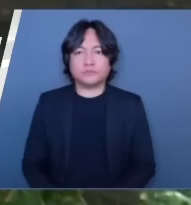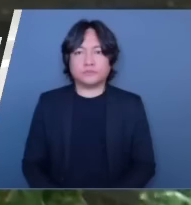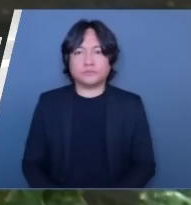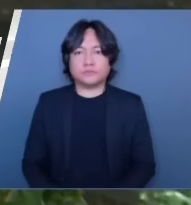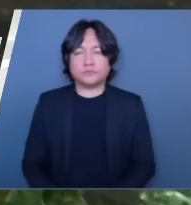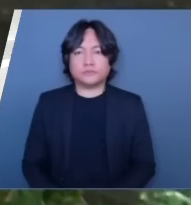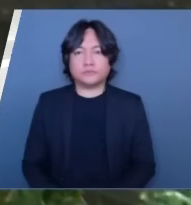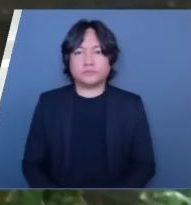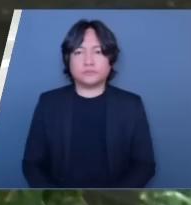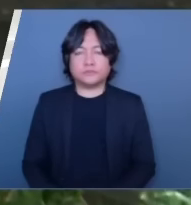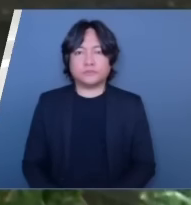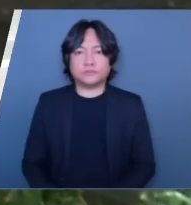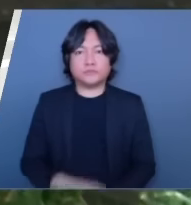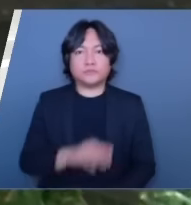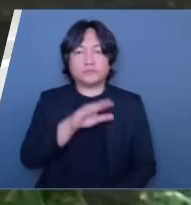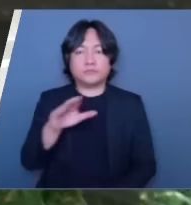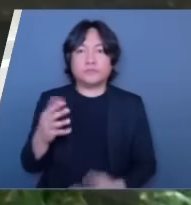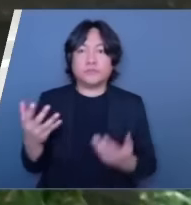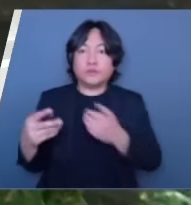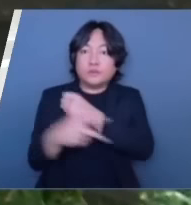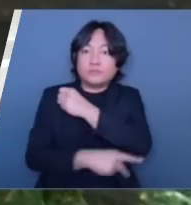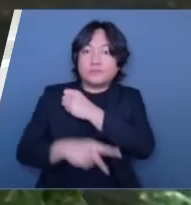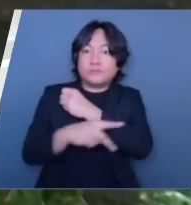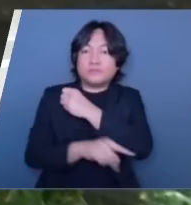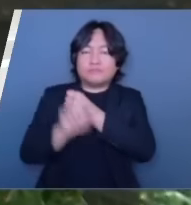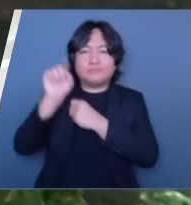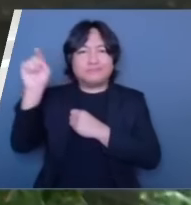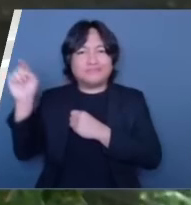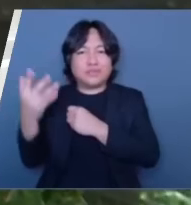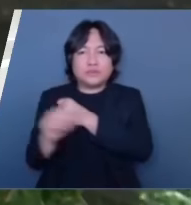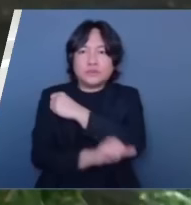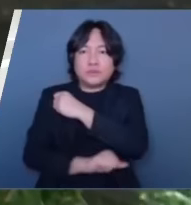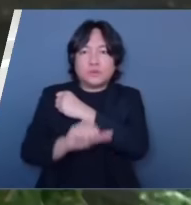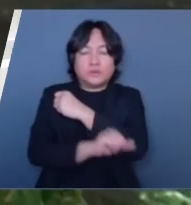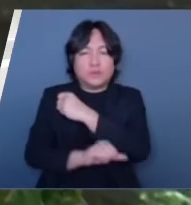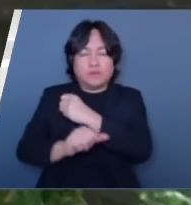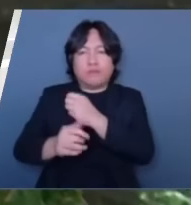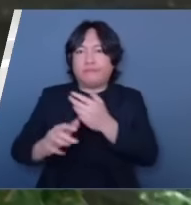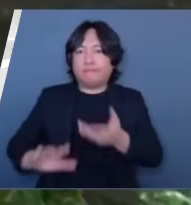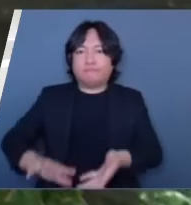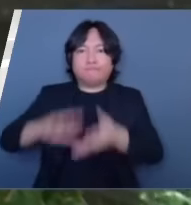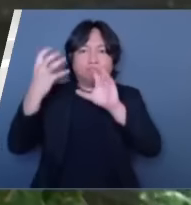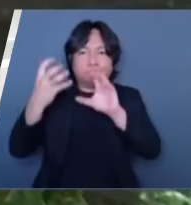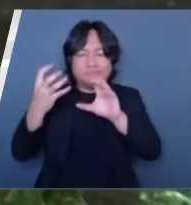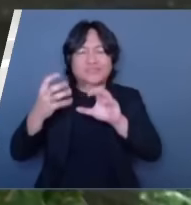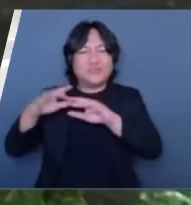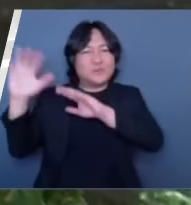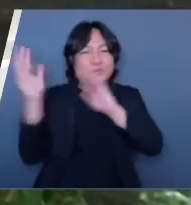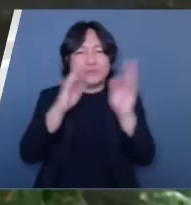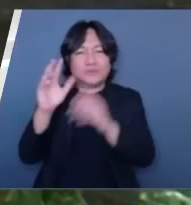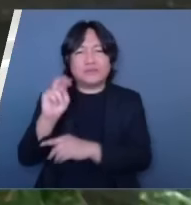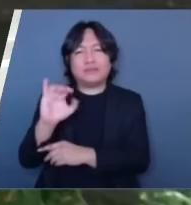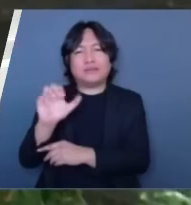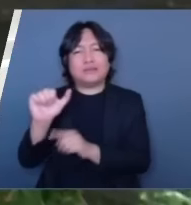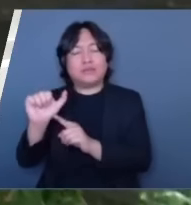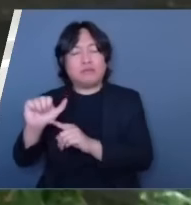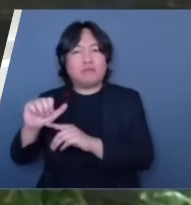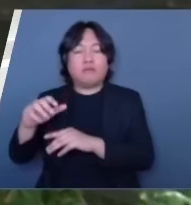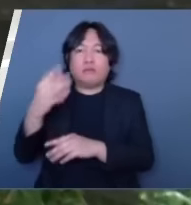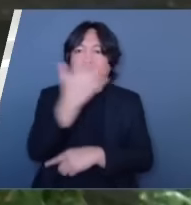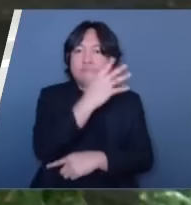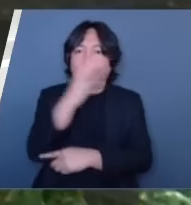Pia, hilagang bahagi ng probinsya ng Aurora yung pinakanapuruhan ng bagyong Nika. Yung mga natumbang puno, natumbang poste ng kuryente, pati